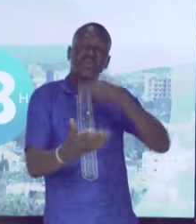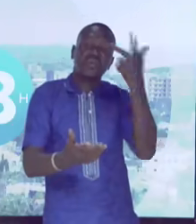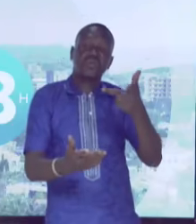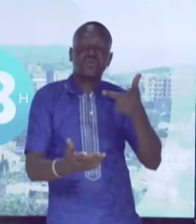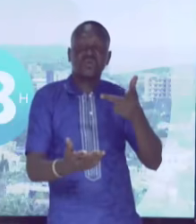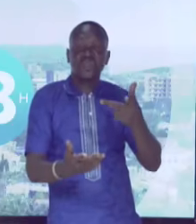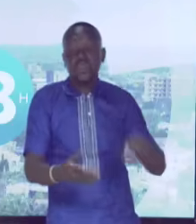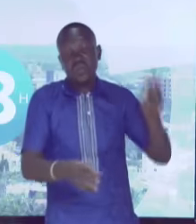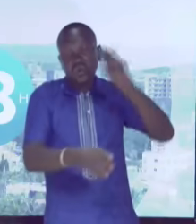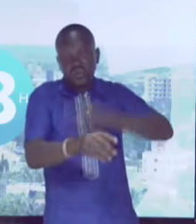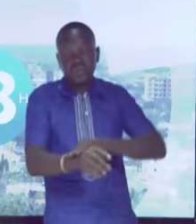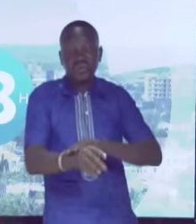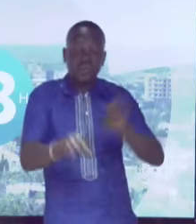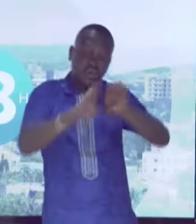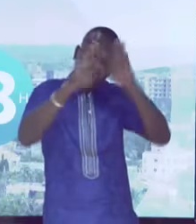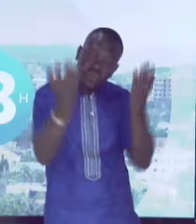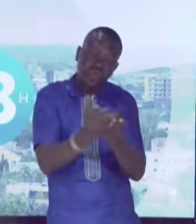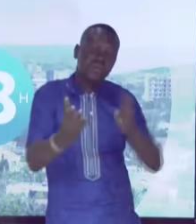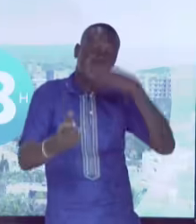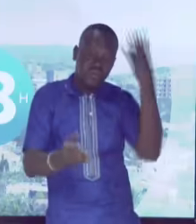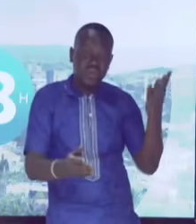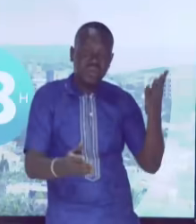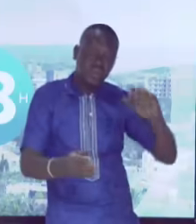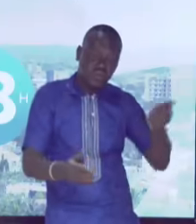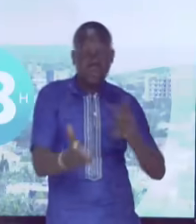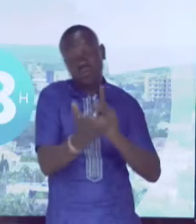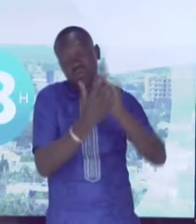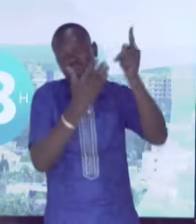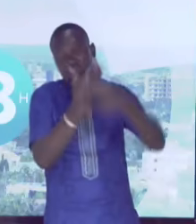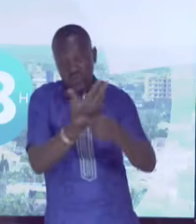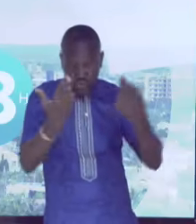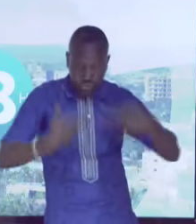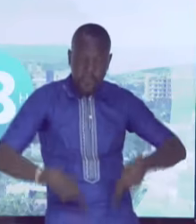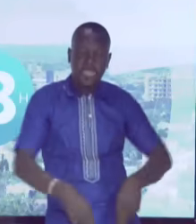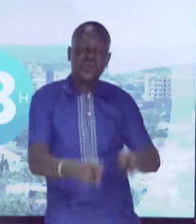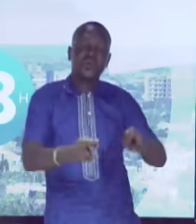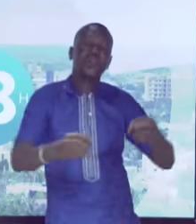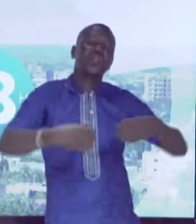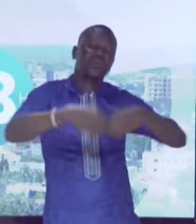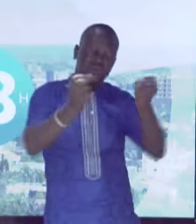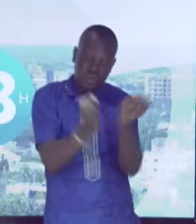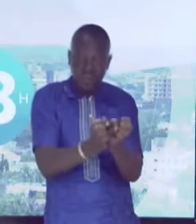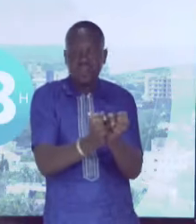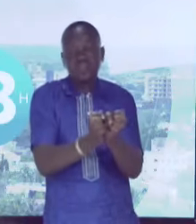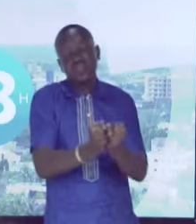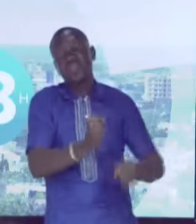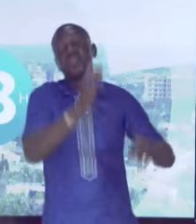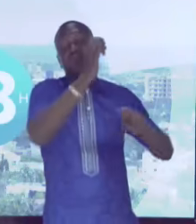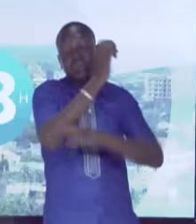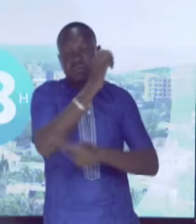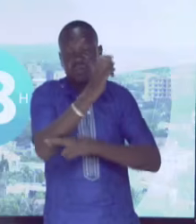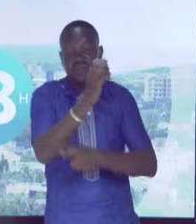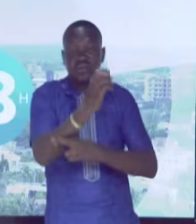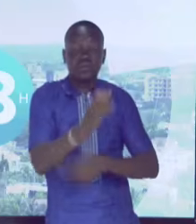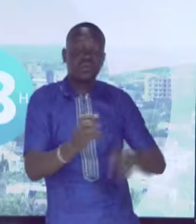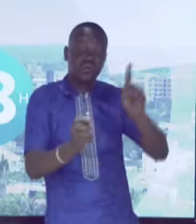mai 2023, lancement de 4 autres projets d'aménagement de voirie dans les quartiers Rimkieta, 6,8 km,